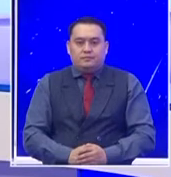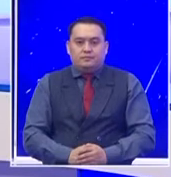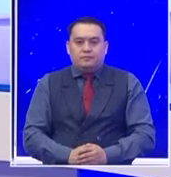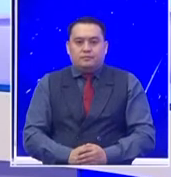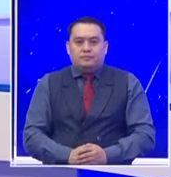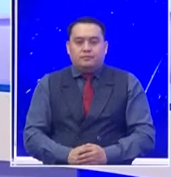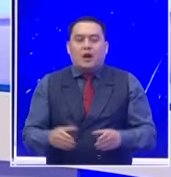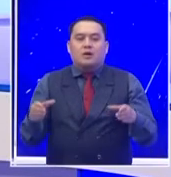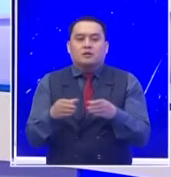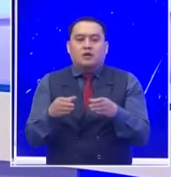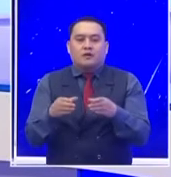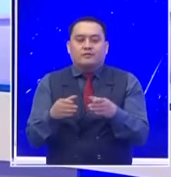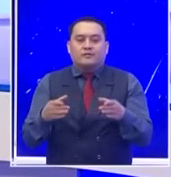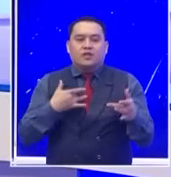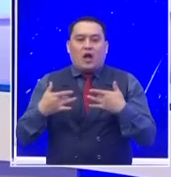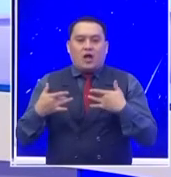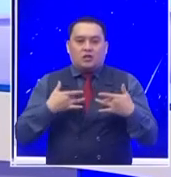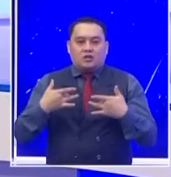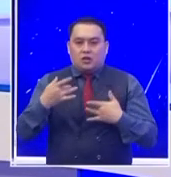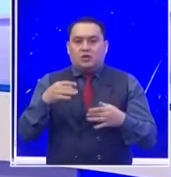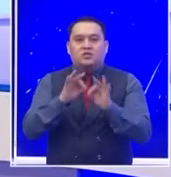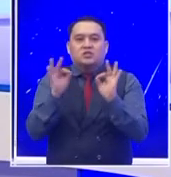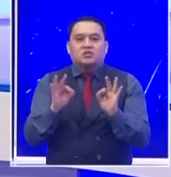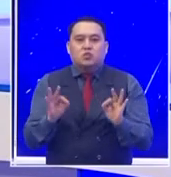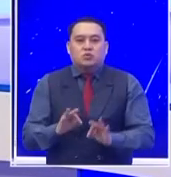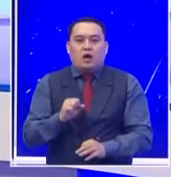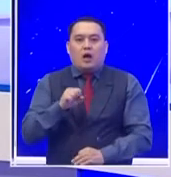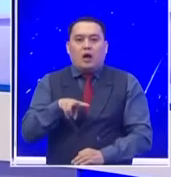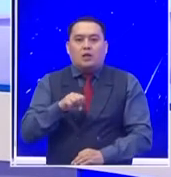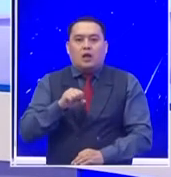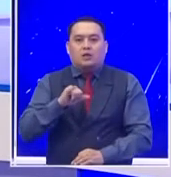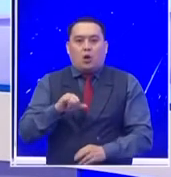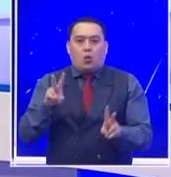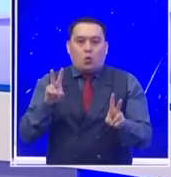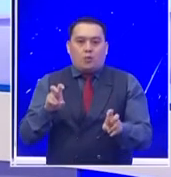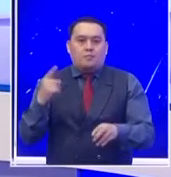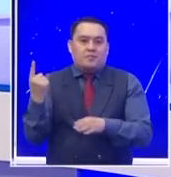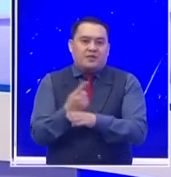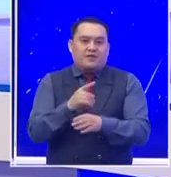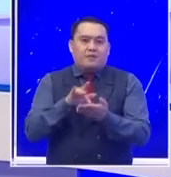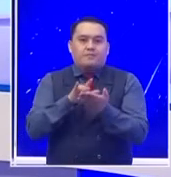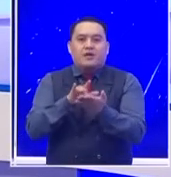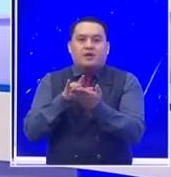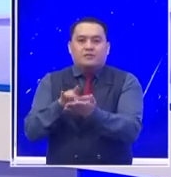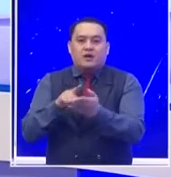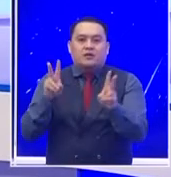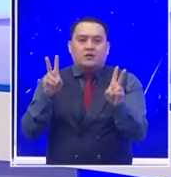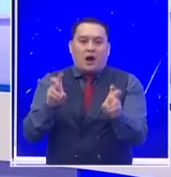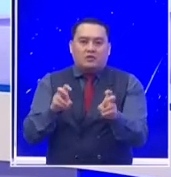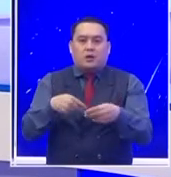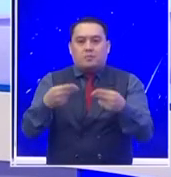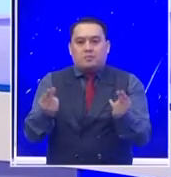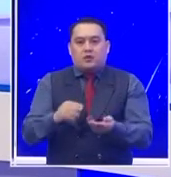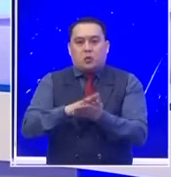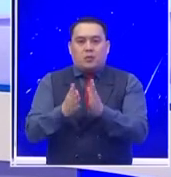труппа молодого театра традиционного искусства алатау впервые уехала в гастроли поездка организована в рамках подписанного